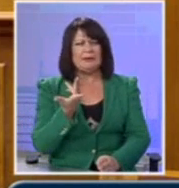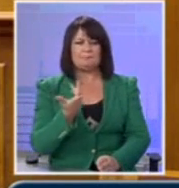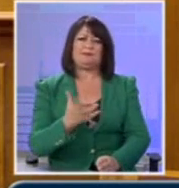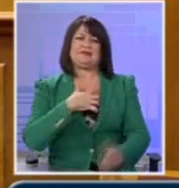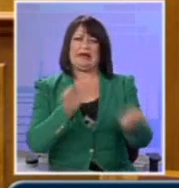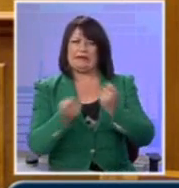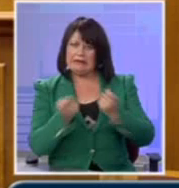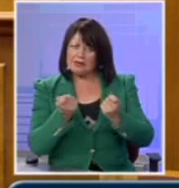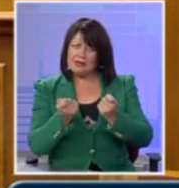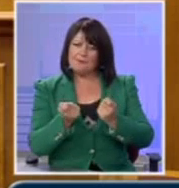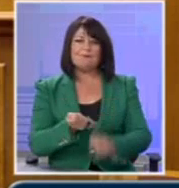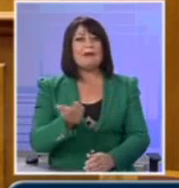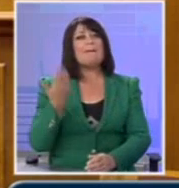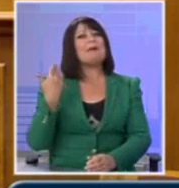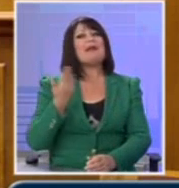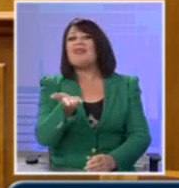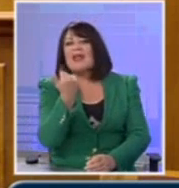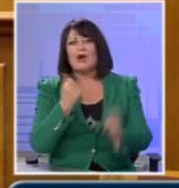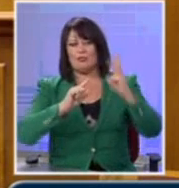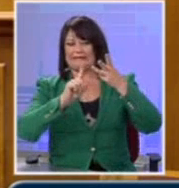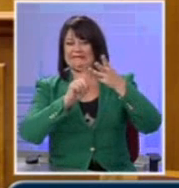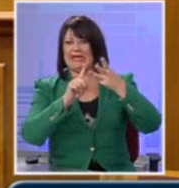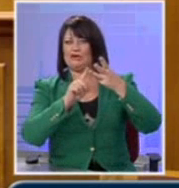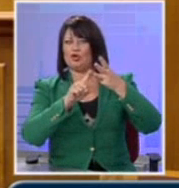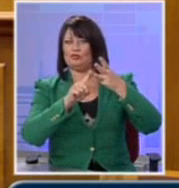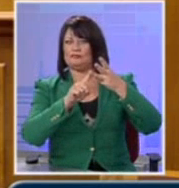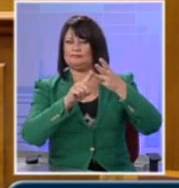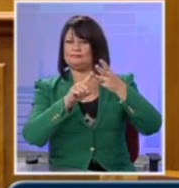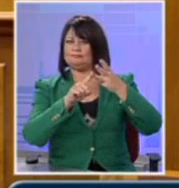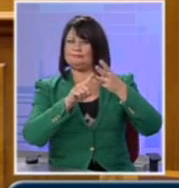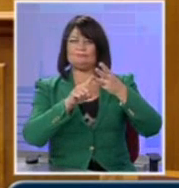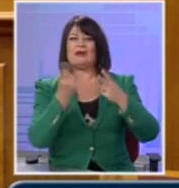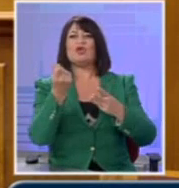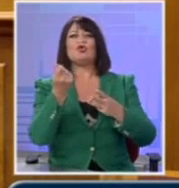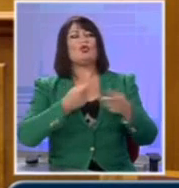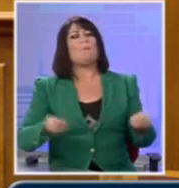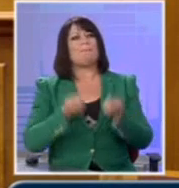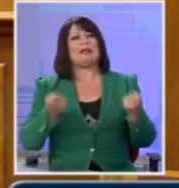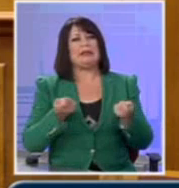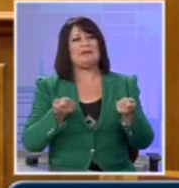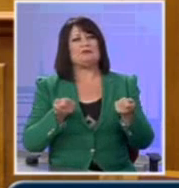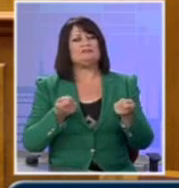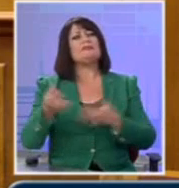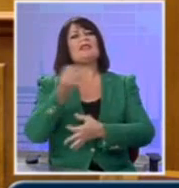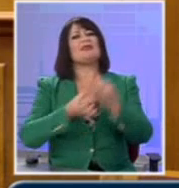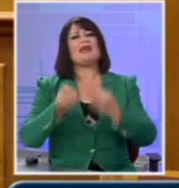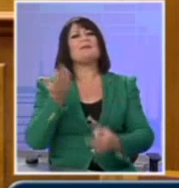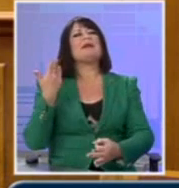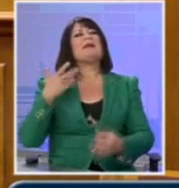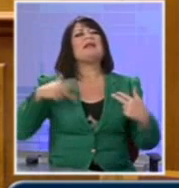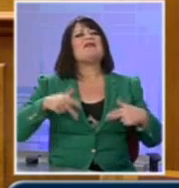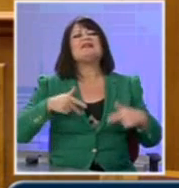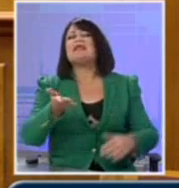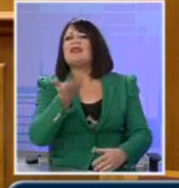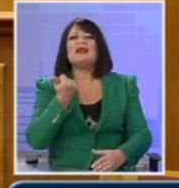ένας άξονας που απουσίαζε όχι μόνο από την άσκηση της οικονομικής πολιτικής, αλλά και από το λόγο ακόμα των προηγούμενων κυβερνήσεων,